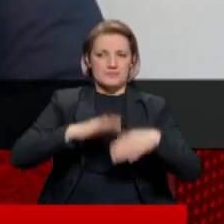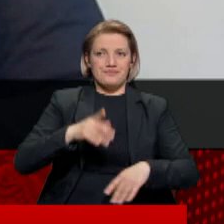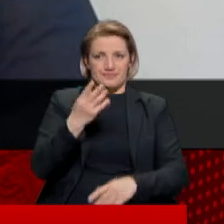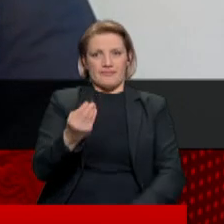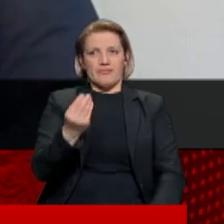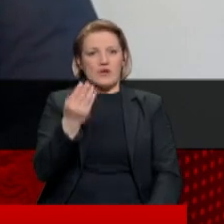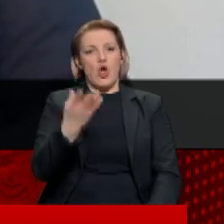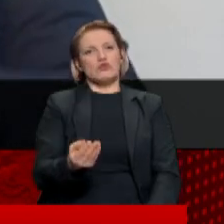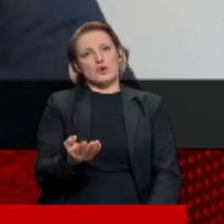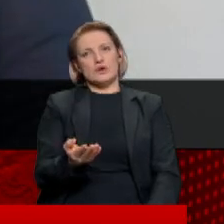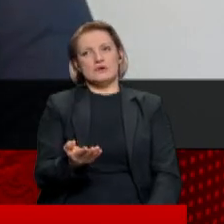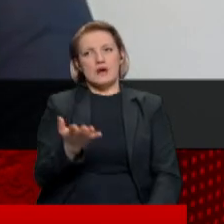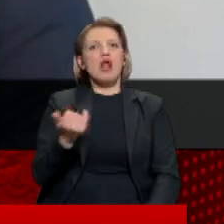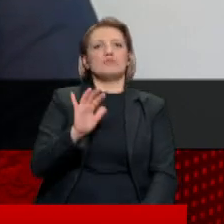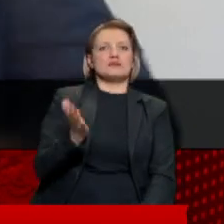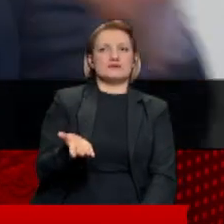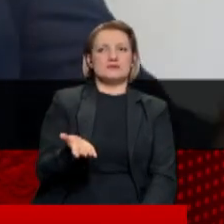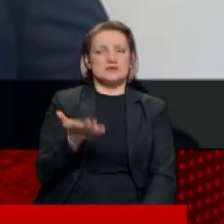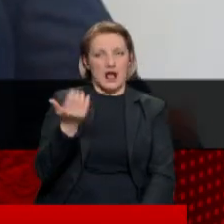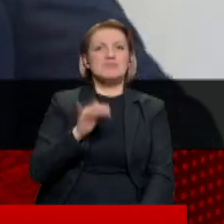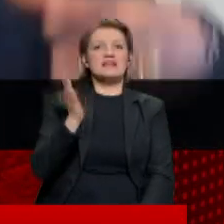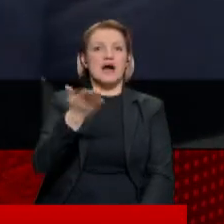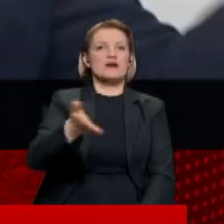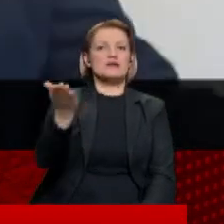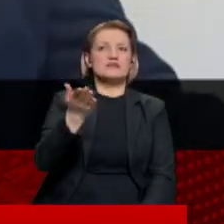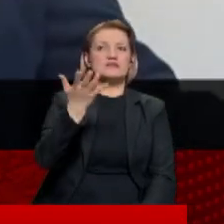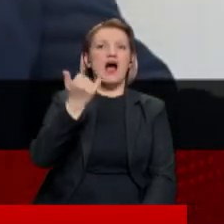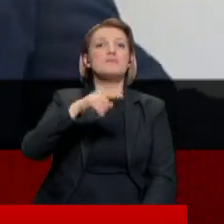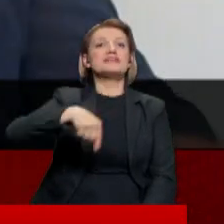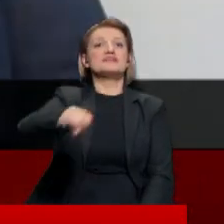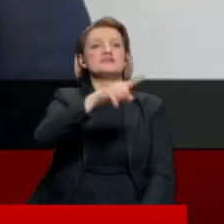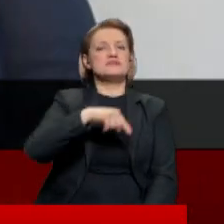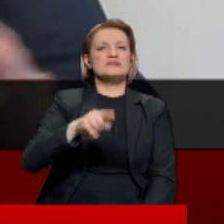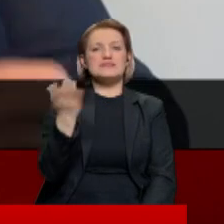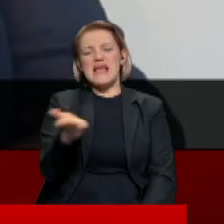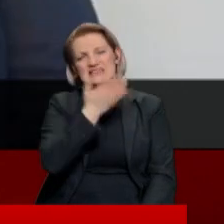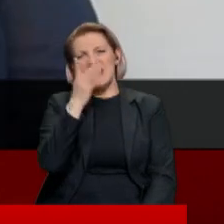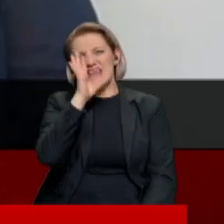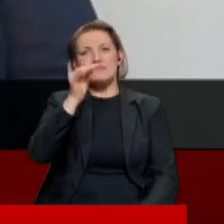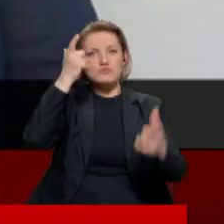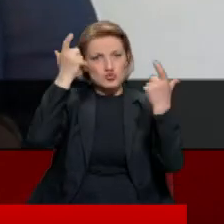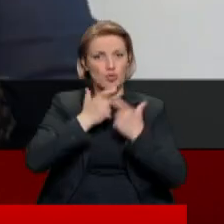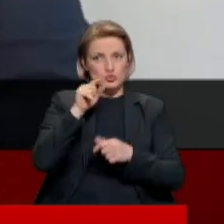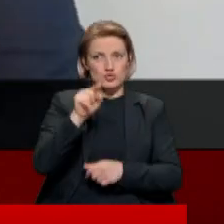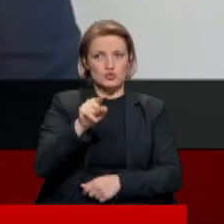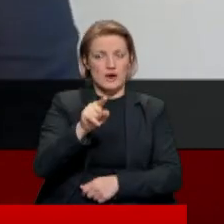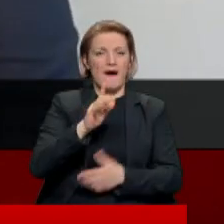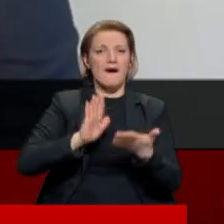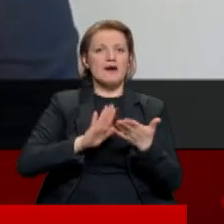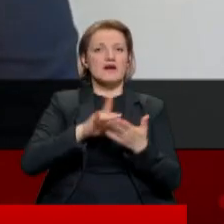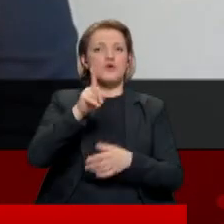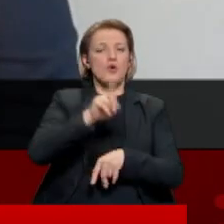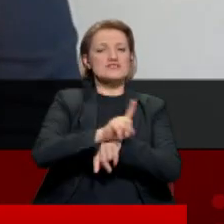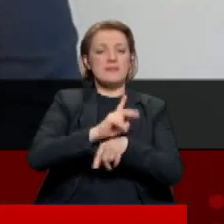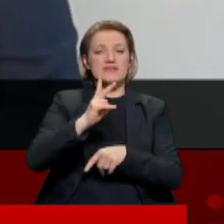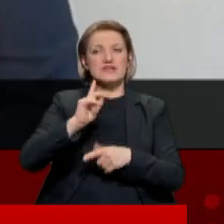İyi, oldu. Almadık. Almadılar. Almadınız. Neyse, kim sorumluysa. E arkadaş, o zaman